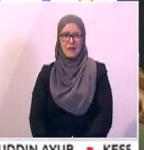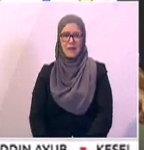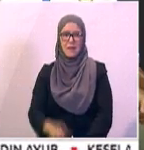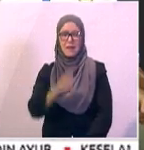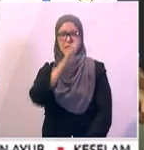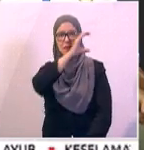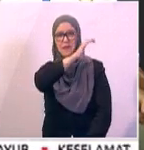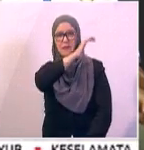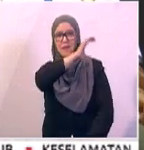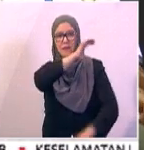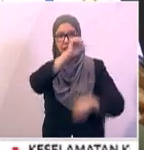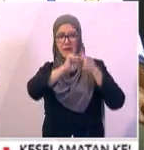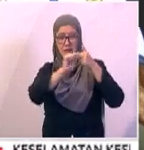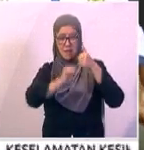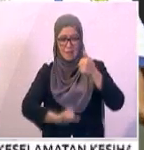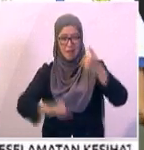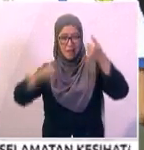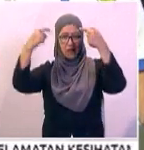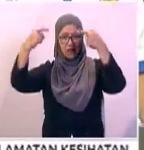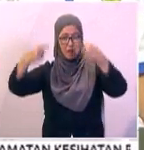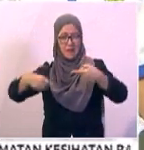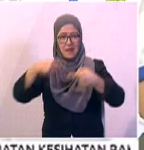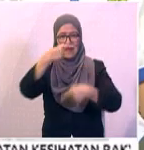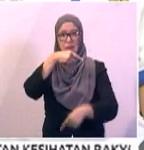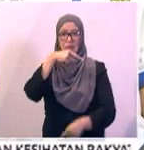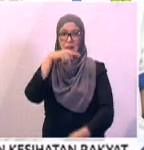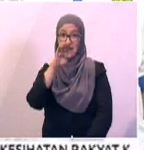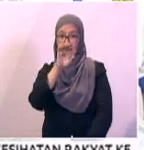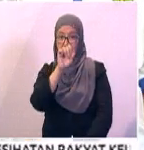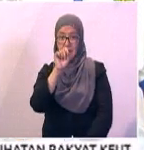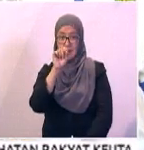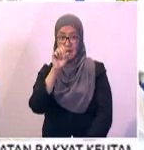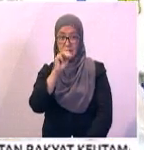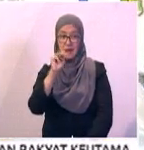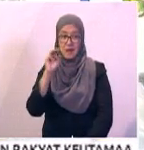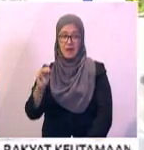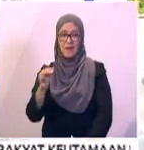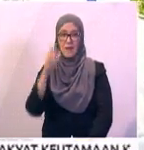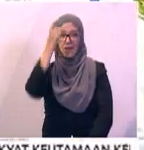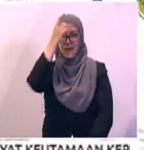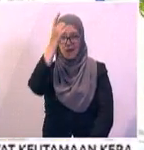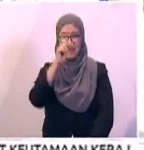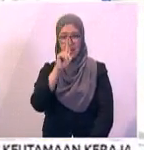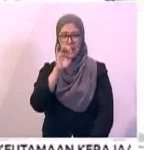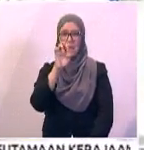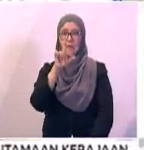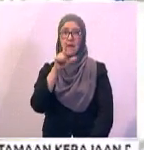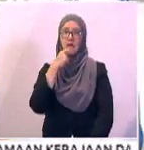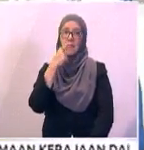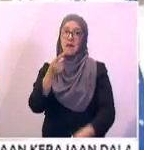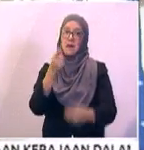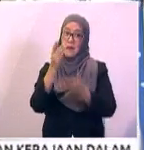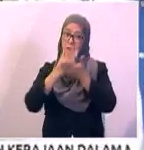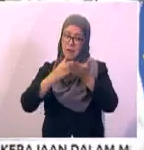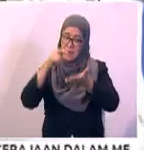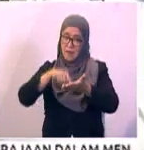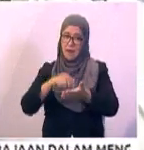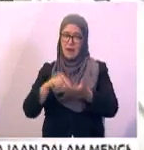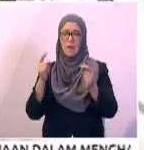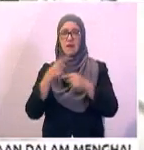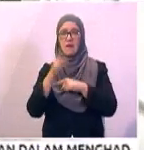Pengerusi Jawatankuasa Pertandingan PBSMM, Datuk Kamarul Nizam Sharif memaklumkan edisi kali ini bakal menyaksikan